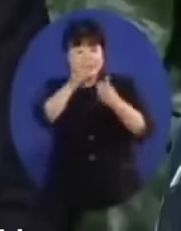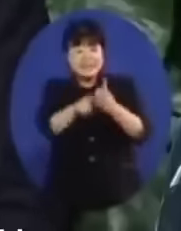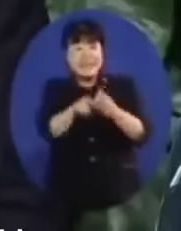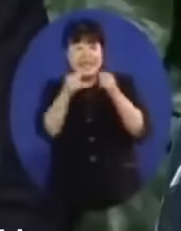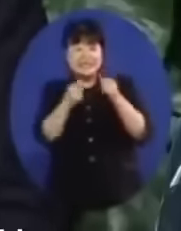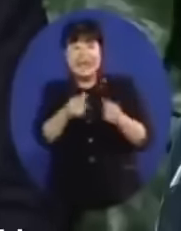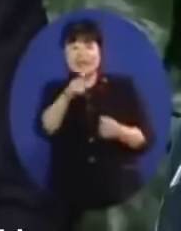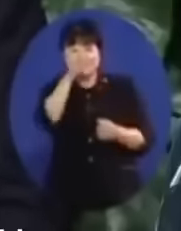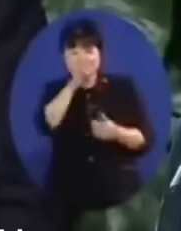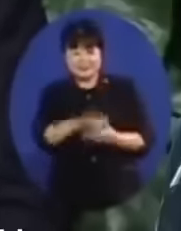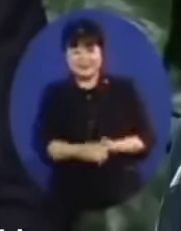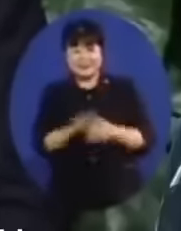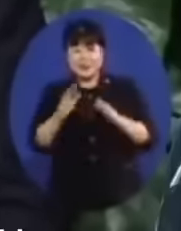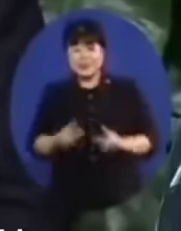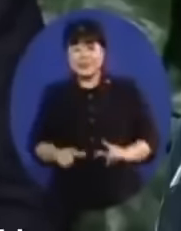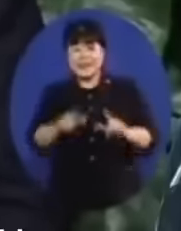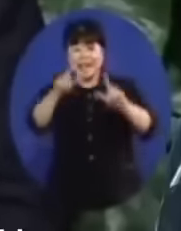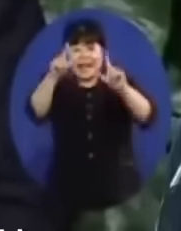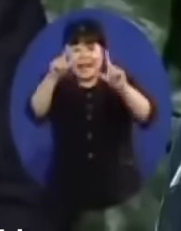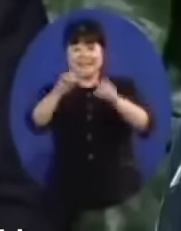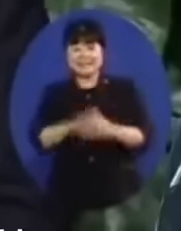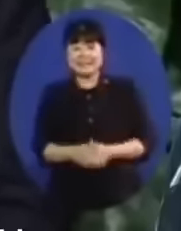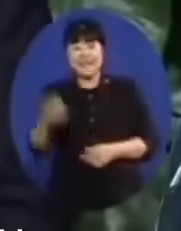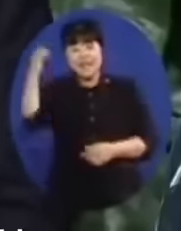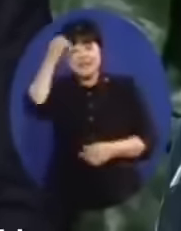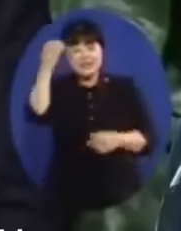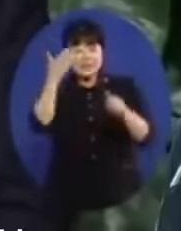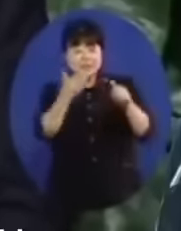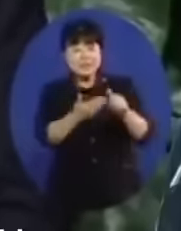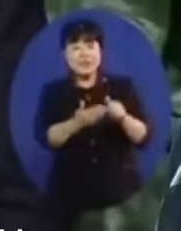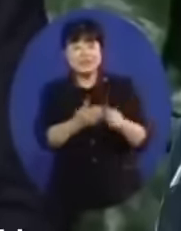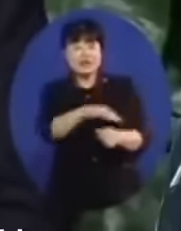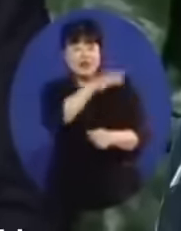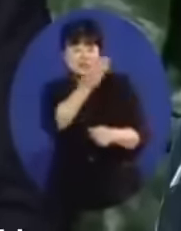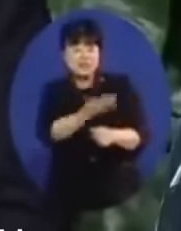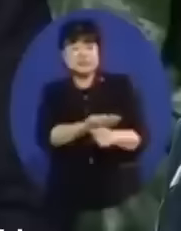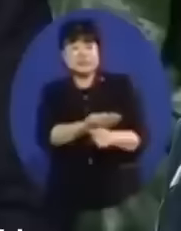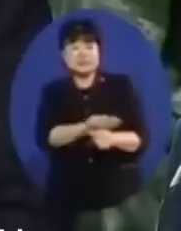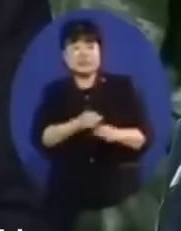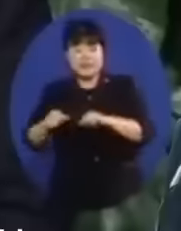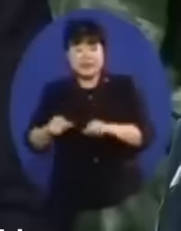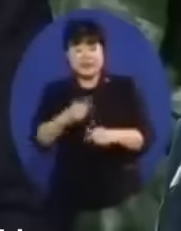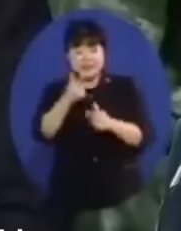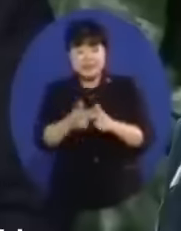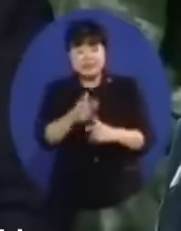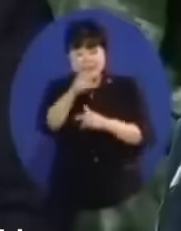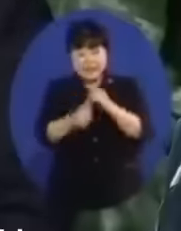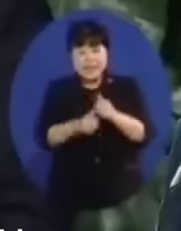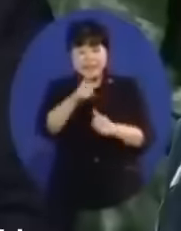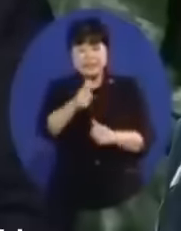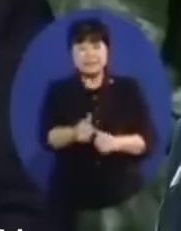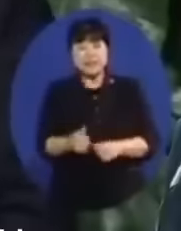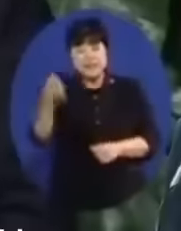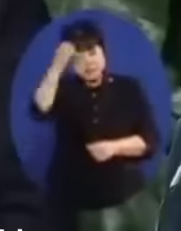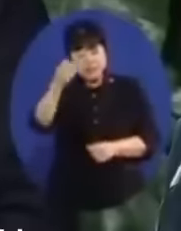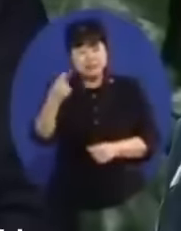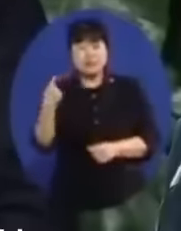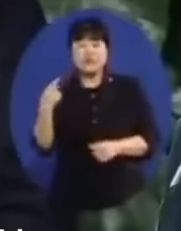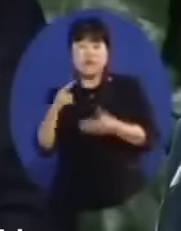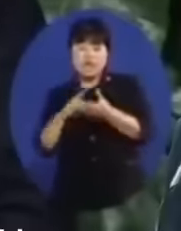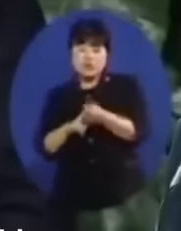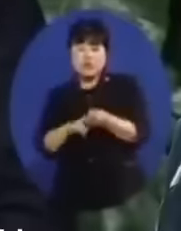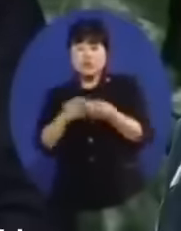것입니다. 오늘날에는 성령님이 전면에서 일하시고 예수님과 하나님은 성령 뒤에서